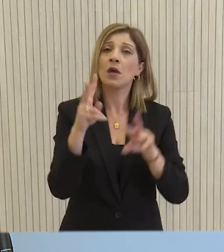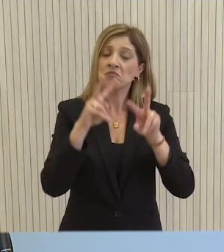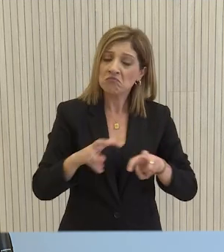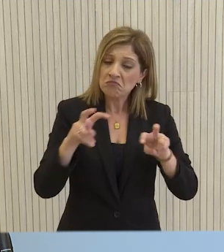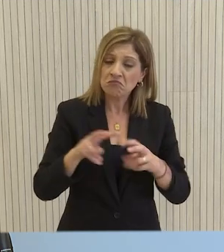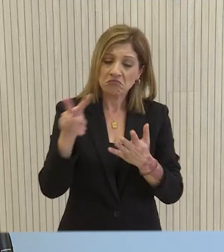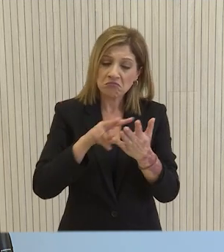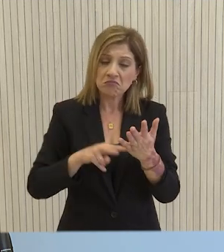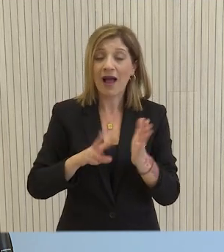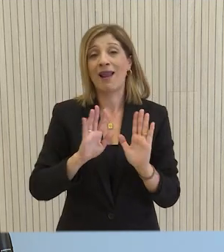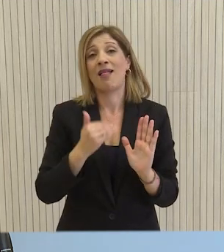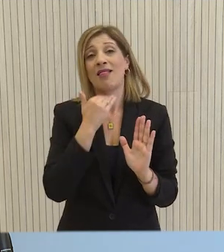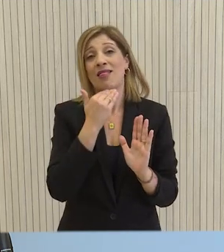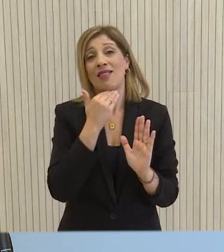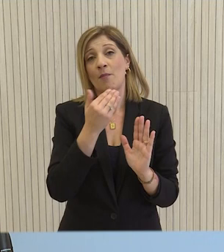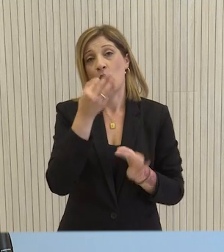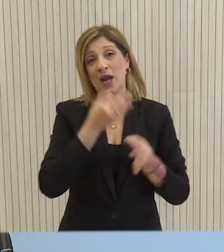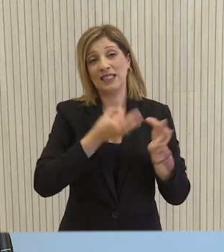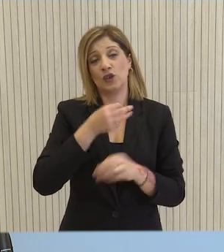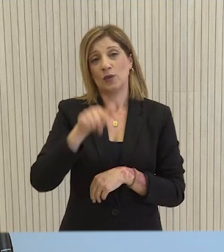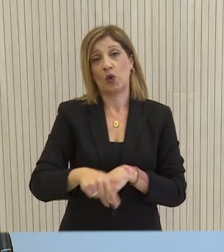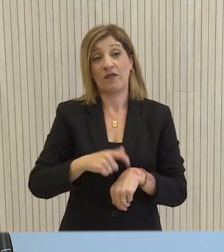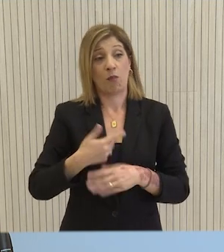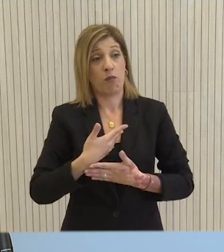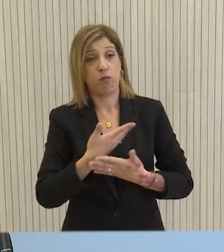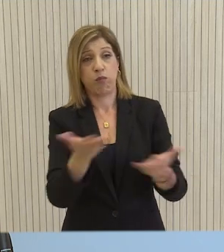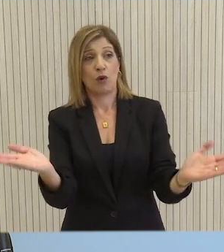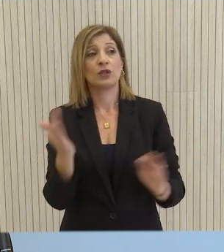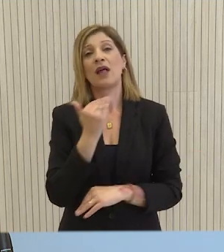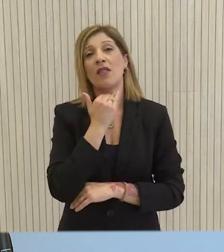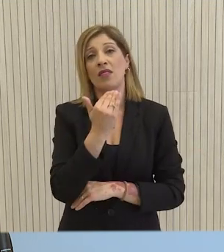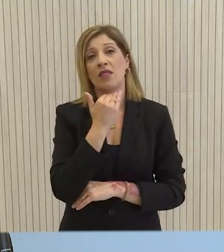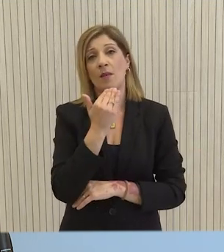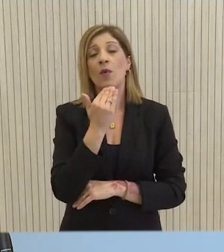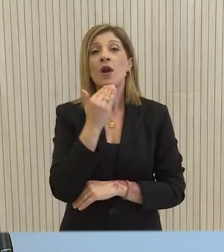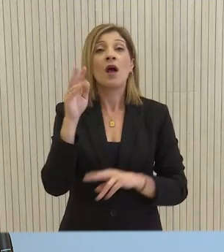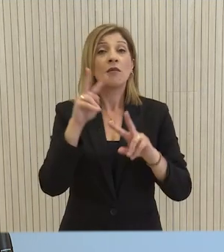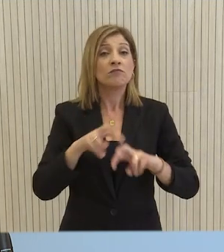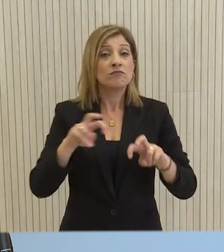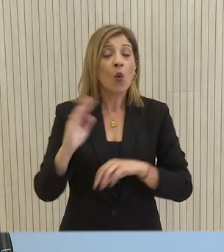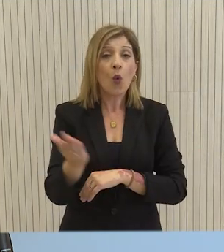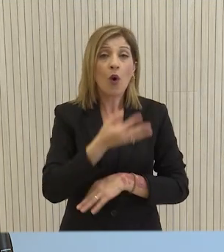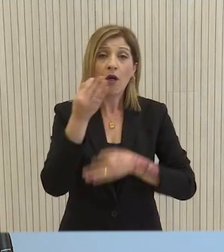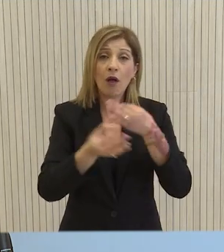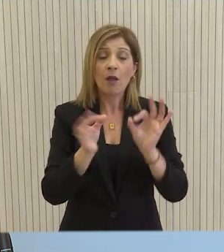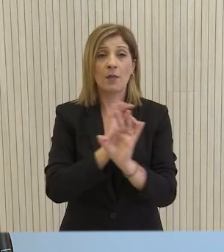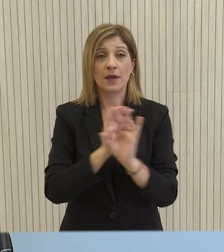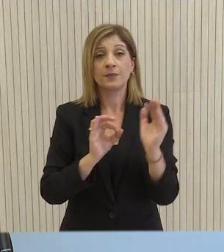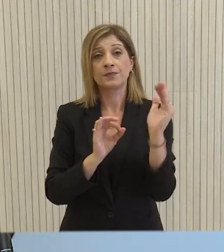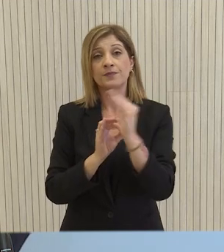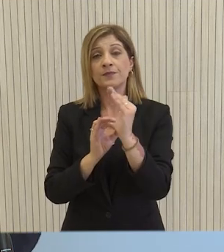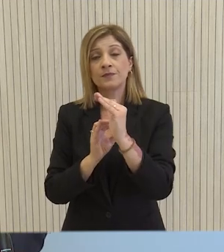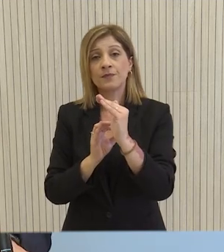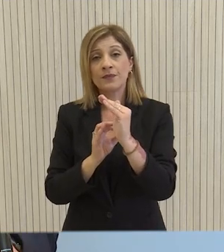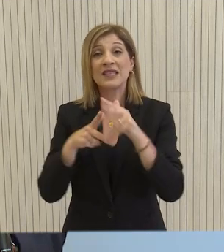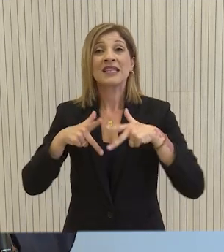ότι δεν είναι κάτι το οποίο μπορεί να συζητηθεί αυτή τη στιγμή δημόσια. Τα μέτρα τα οποία εξετάζονται αυτή τη στιγμή και ποια είναι αυτά τα μέτρα και πότε θα ληφθούν. Έχετε εσείς